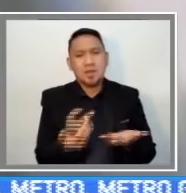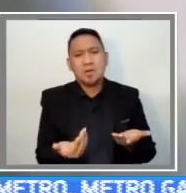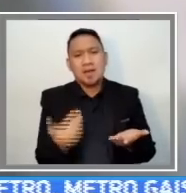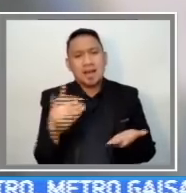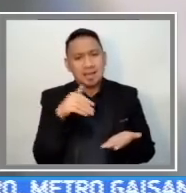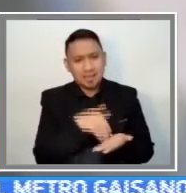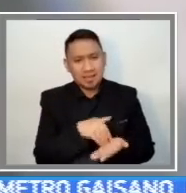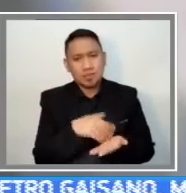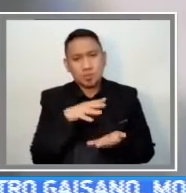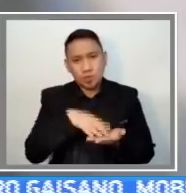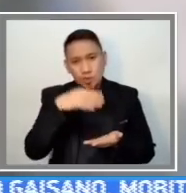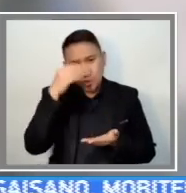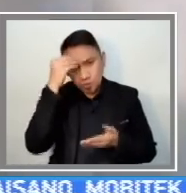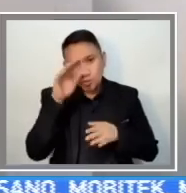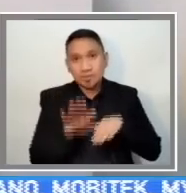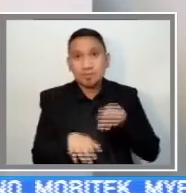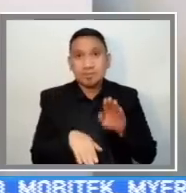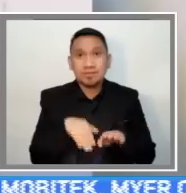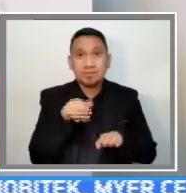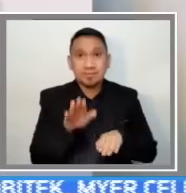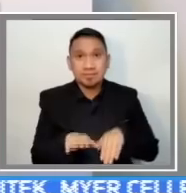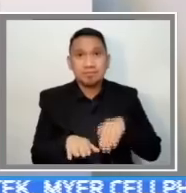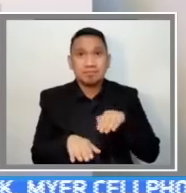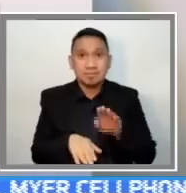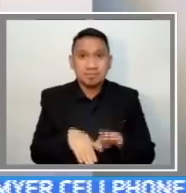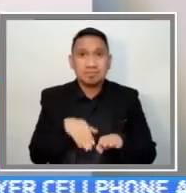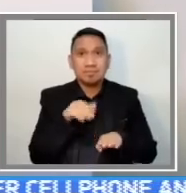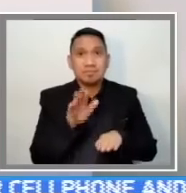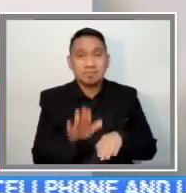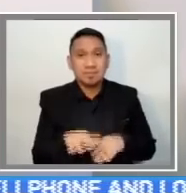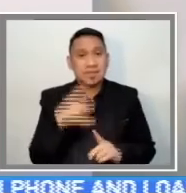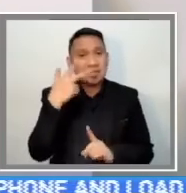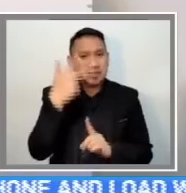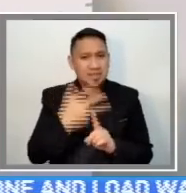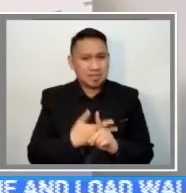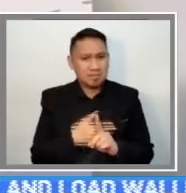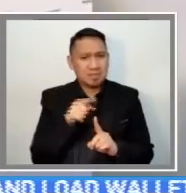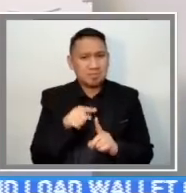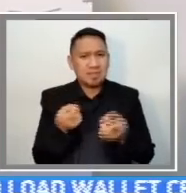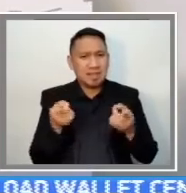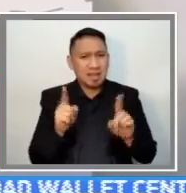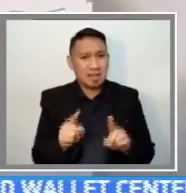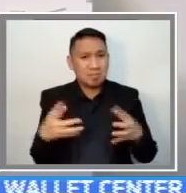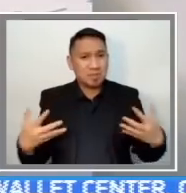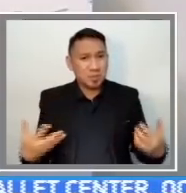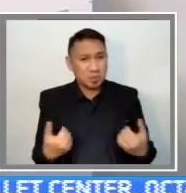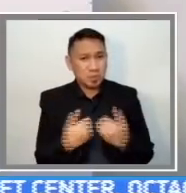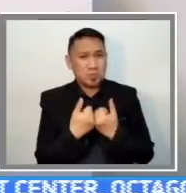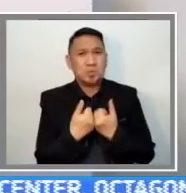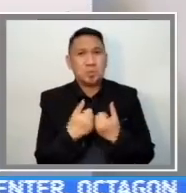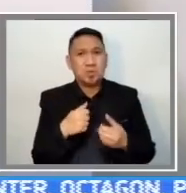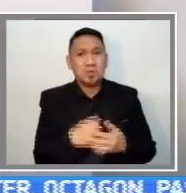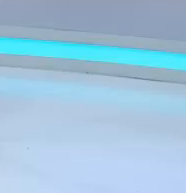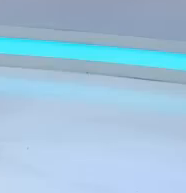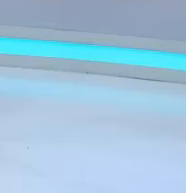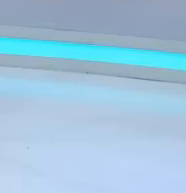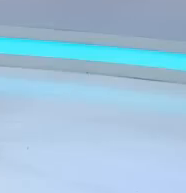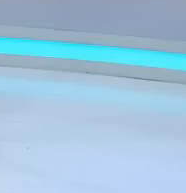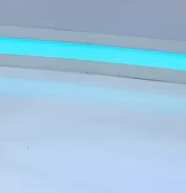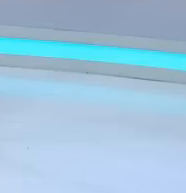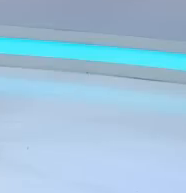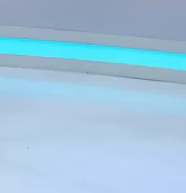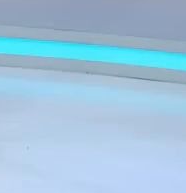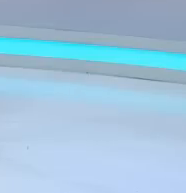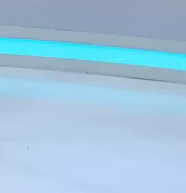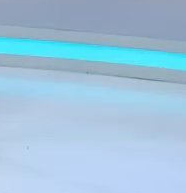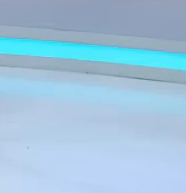gamit ang isang anti-gravity treadmill. Halos 3 buwan yan mula ng aksidente yung magulungan siya ng snow tractor. At